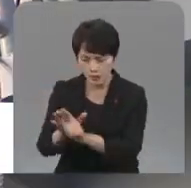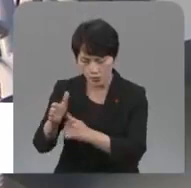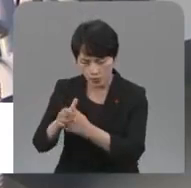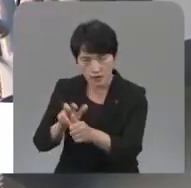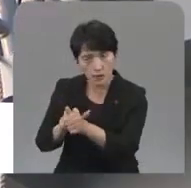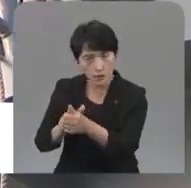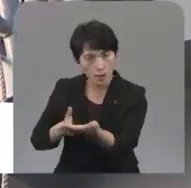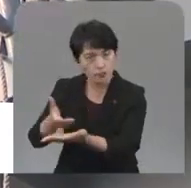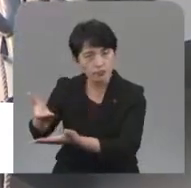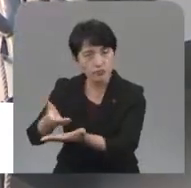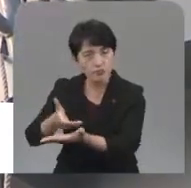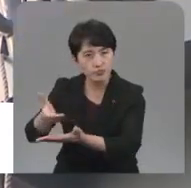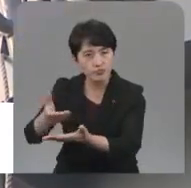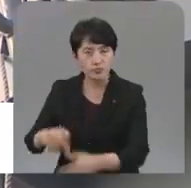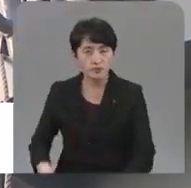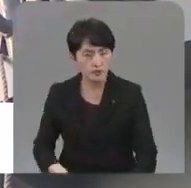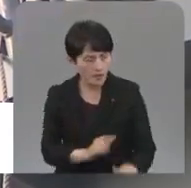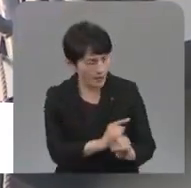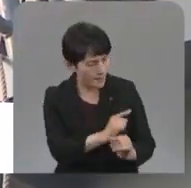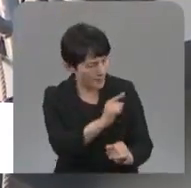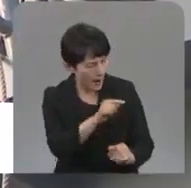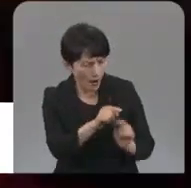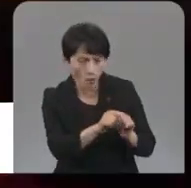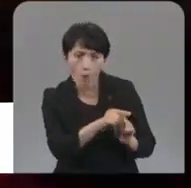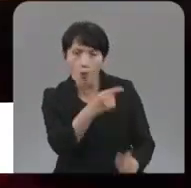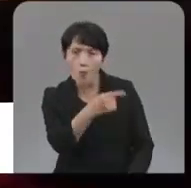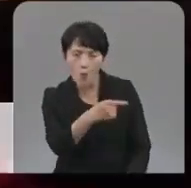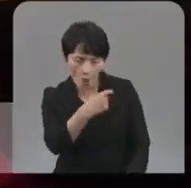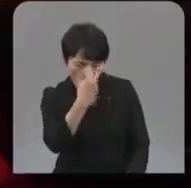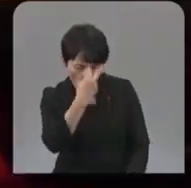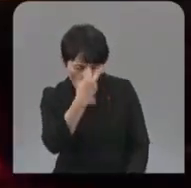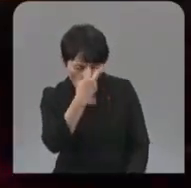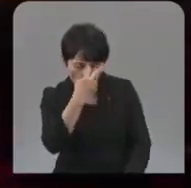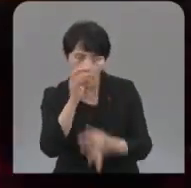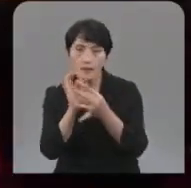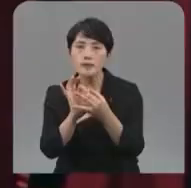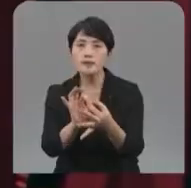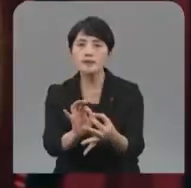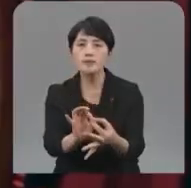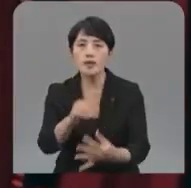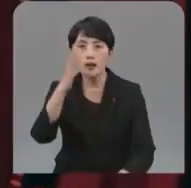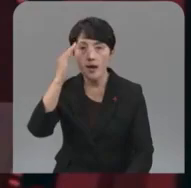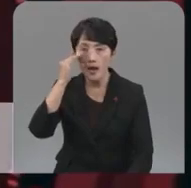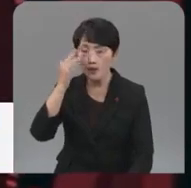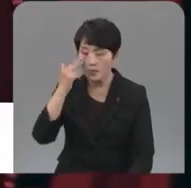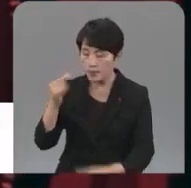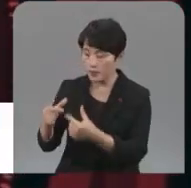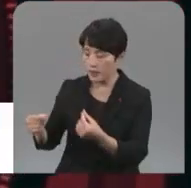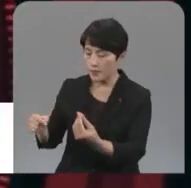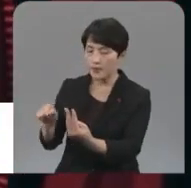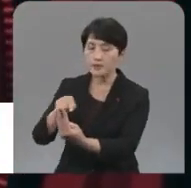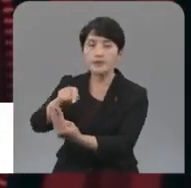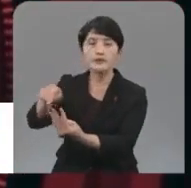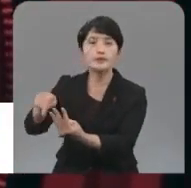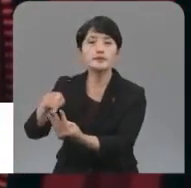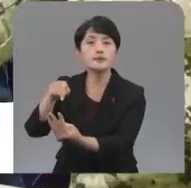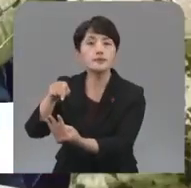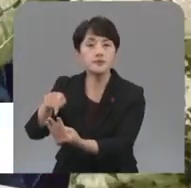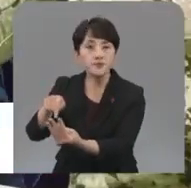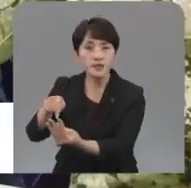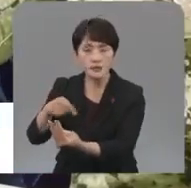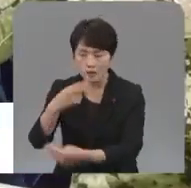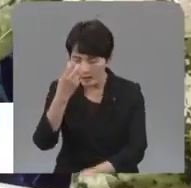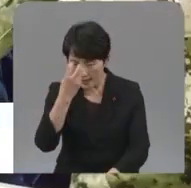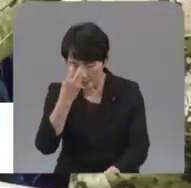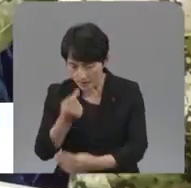a annoncé que l'armée sud-coréenne avait surveillé de près les préparatifs du tir nord-coréen en coopération avec les États-Unis il ai